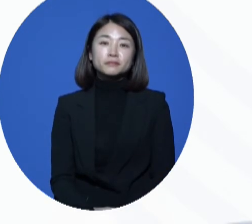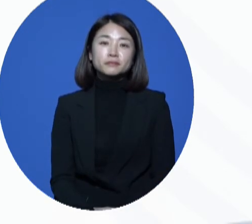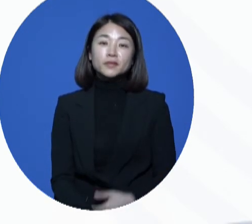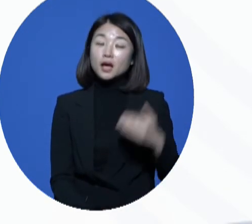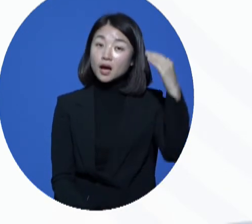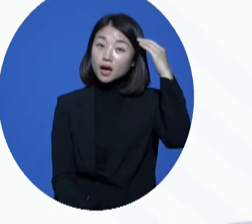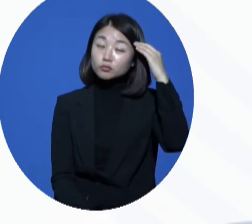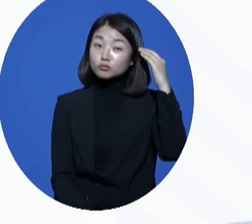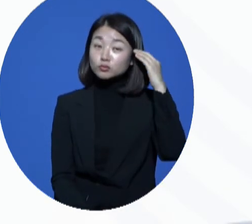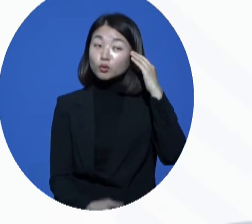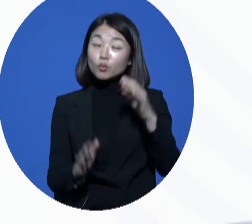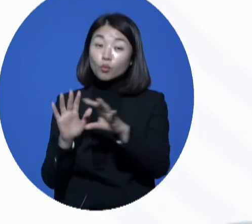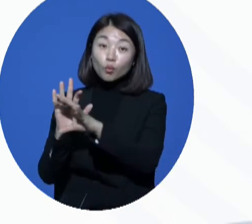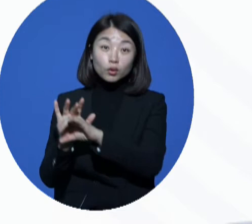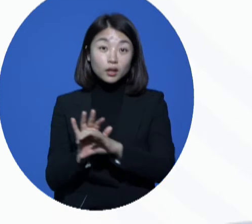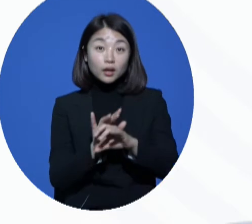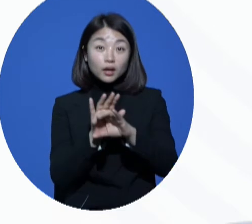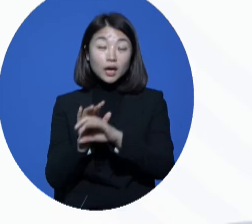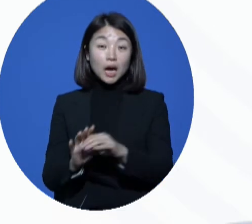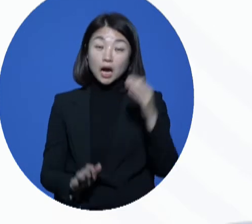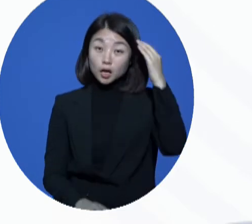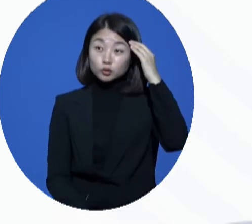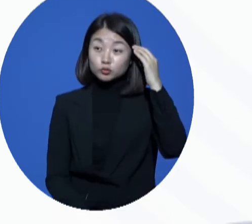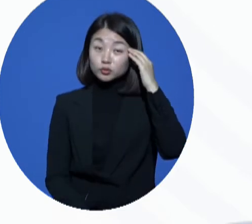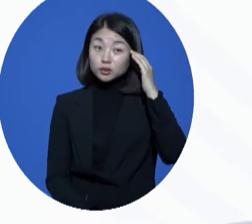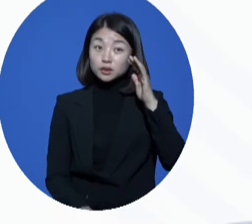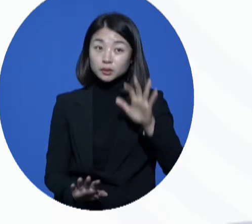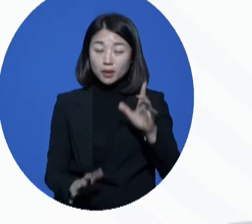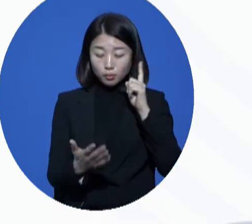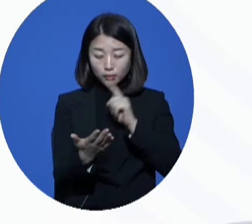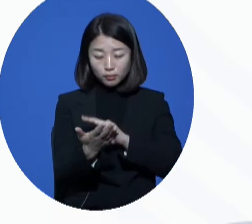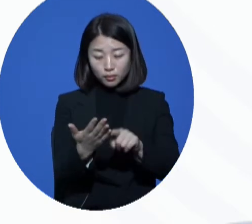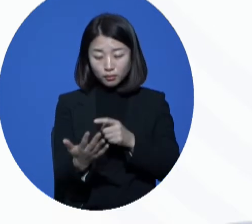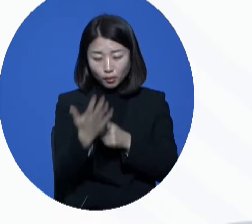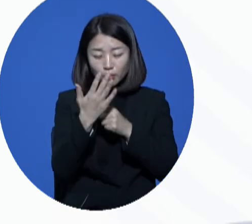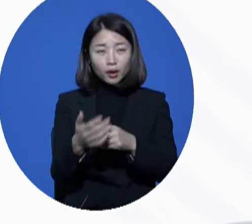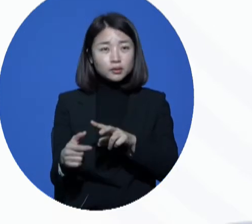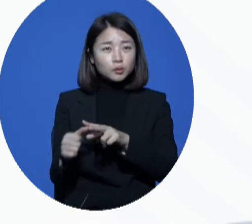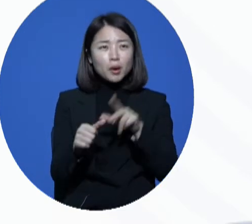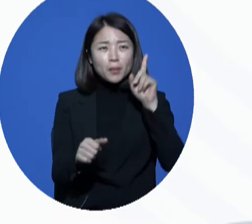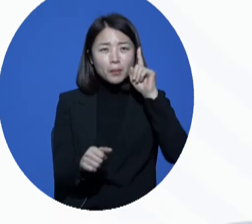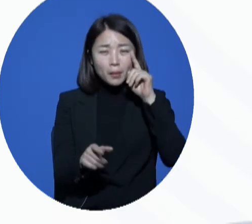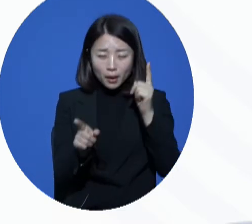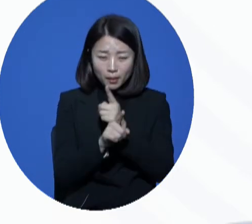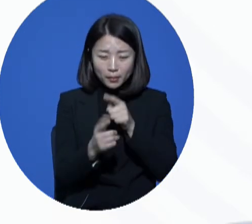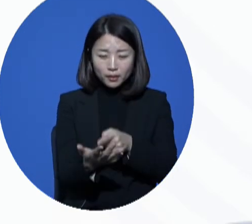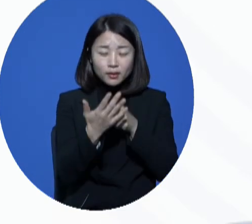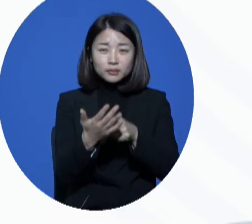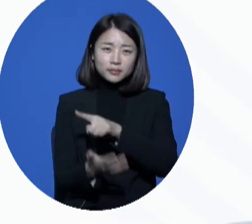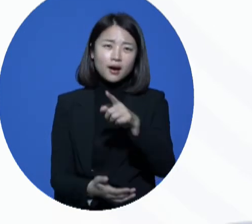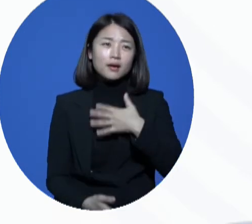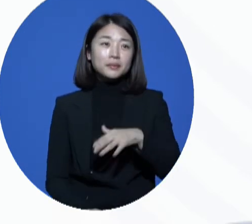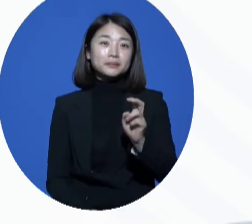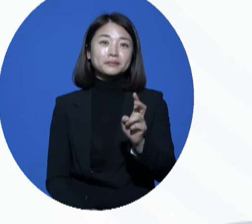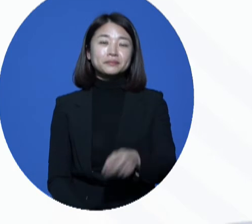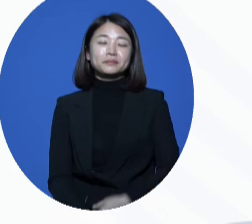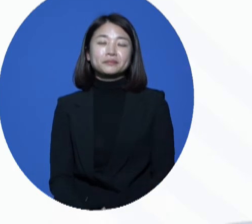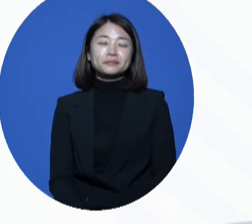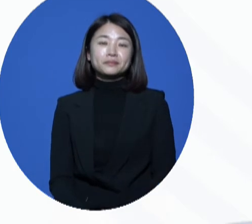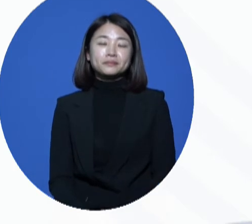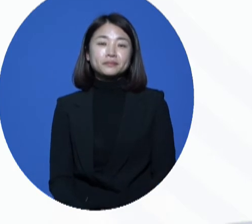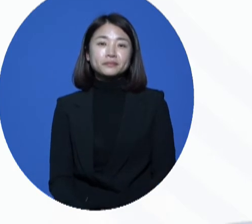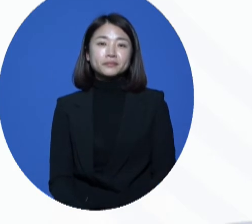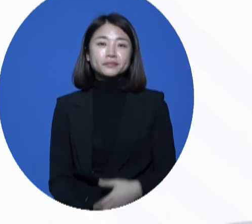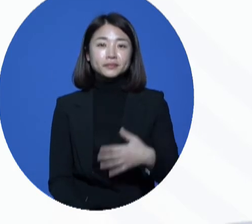우선 한국의 코로나19 발생 현황 한국은 핸드폰만 키면 바로바로 나오는 나라니까요. 잘 알고 계시겠지만